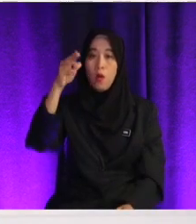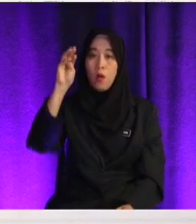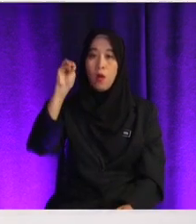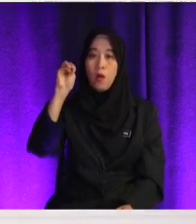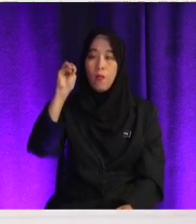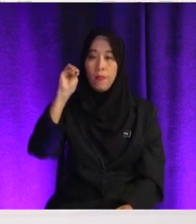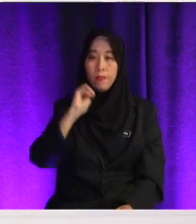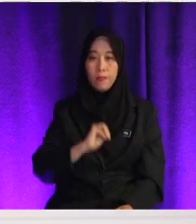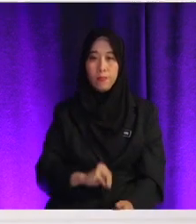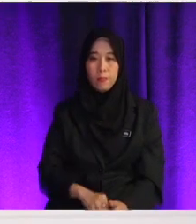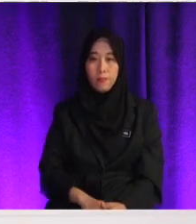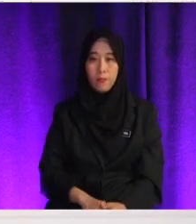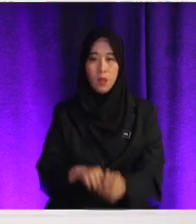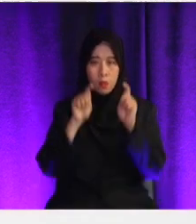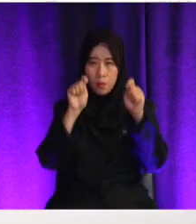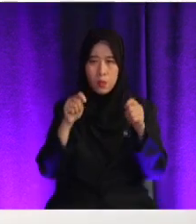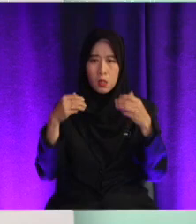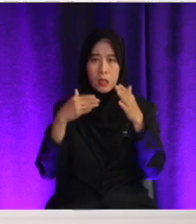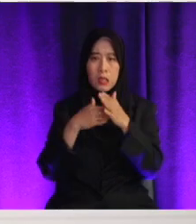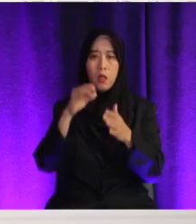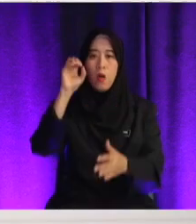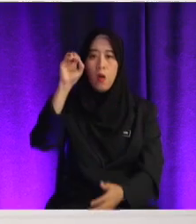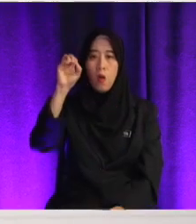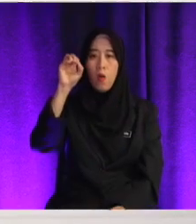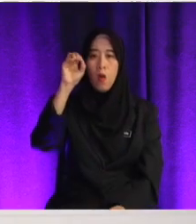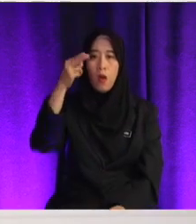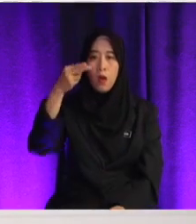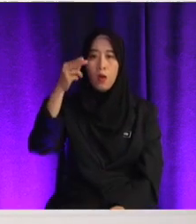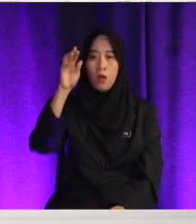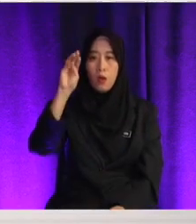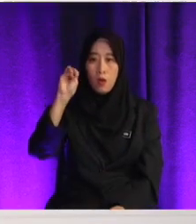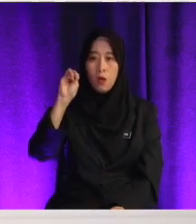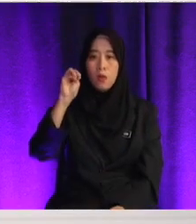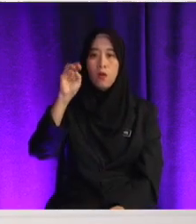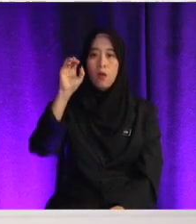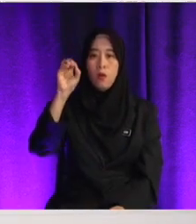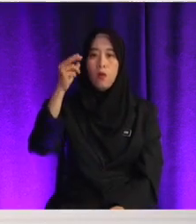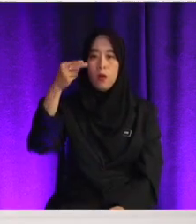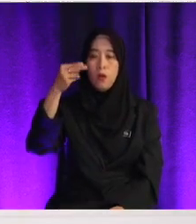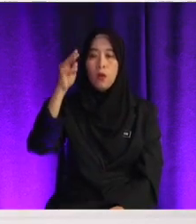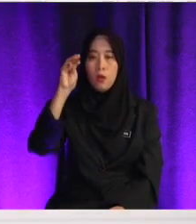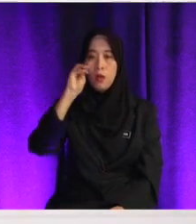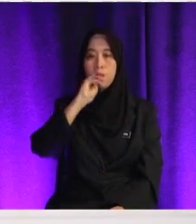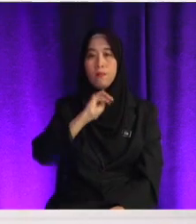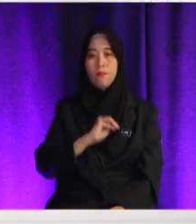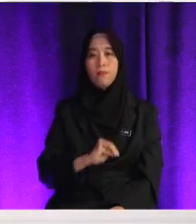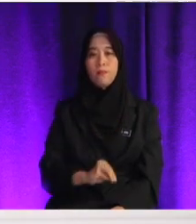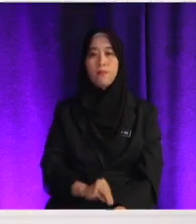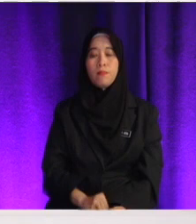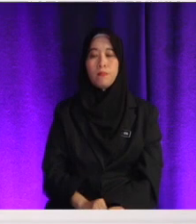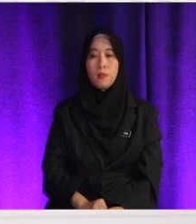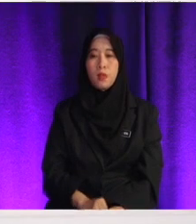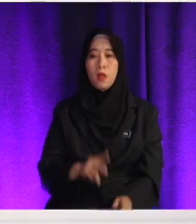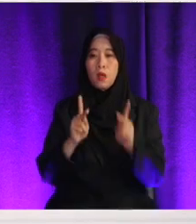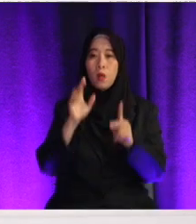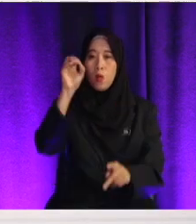cikgu. Mesti kena ada ohm. Ya. Okey, kalau kosong saya tak terima jawapan anda. Minta maaf cikgu. Dia pastikan dia punya tu kan 0 unit ohm. Dia. 0